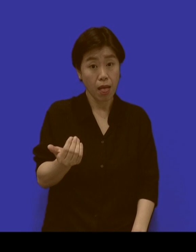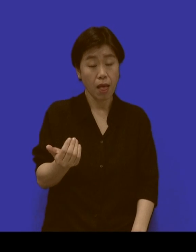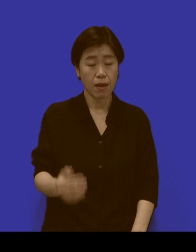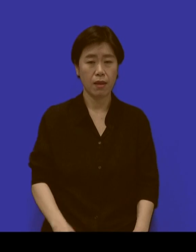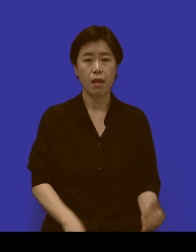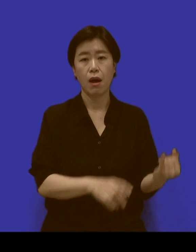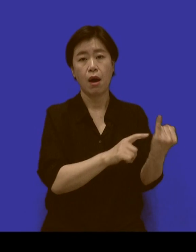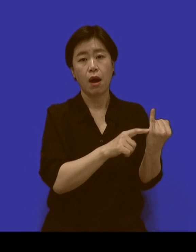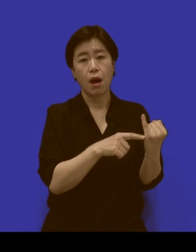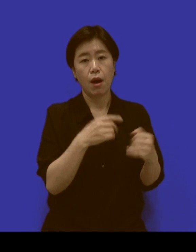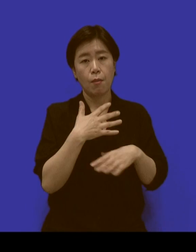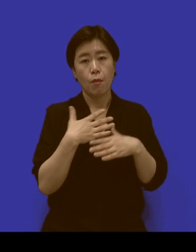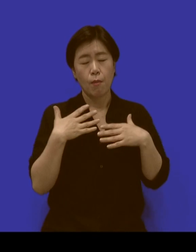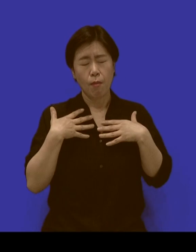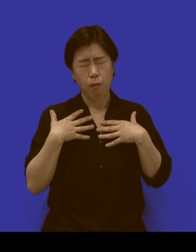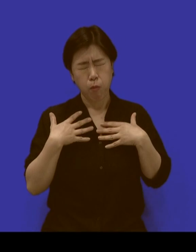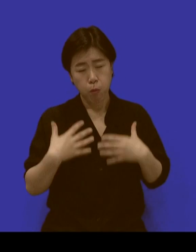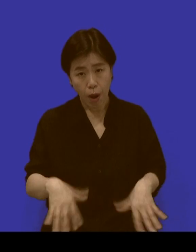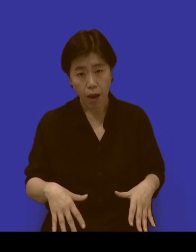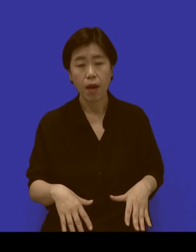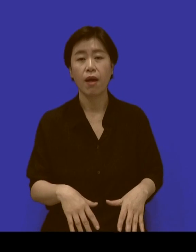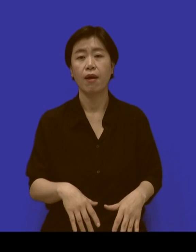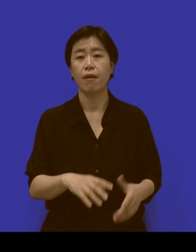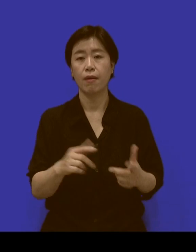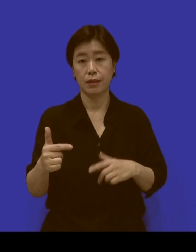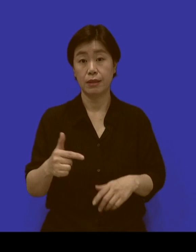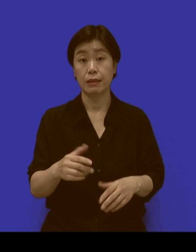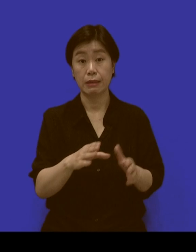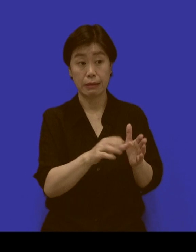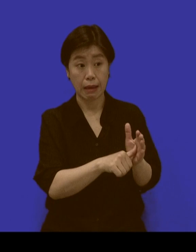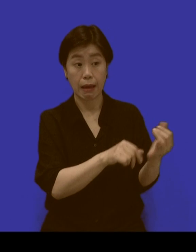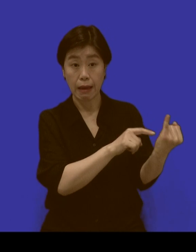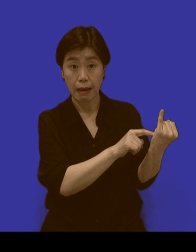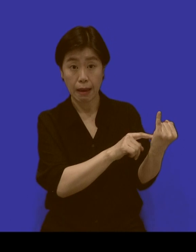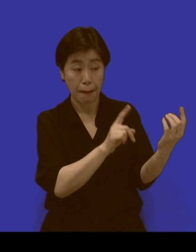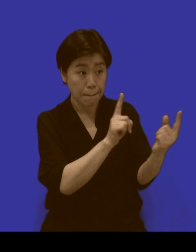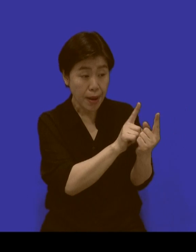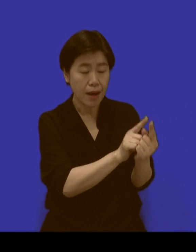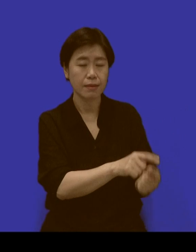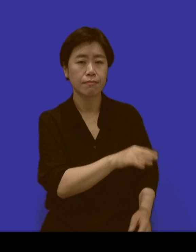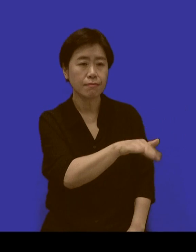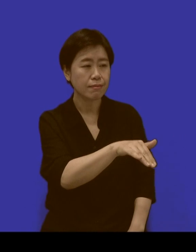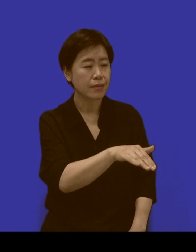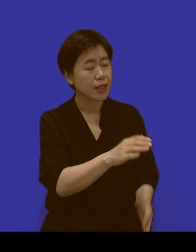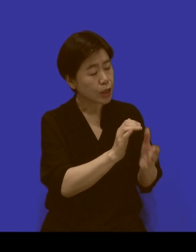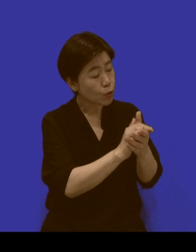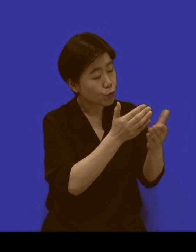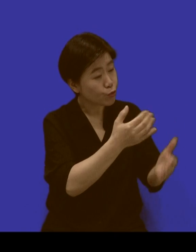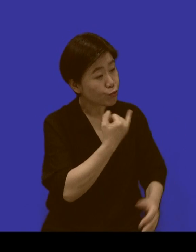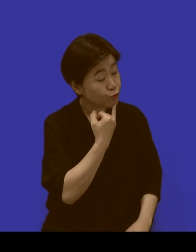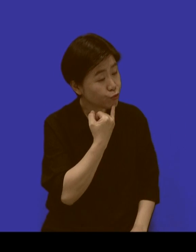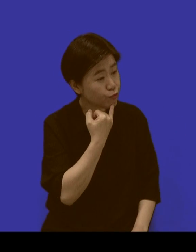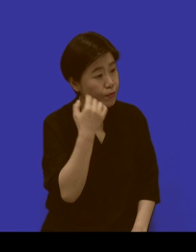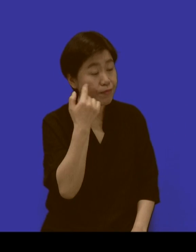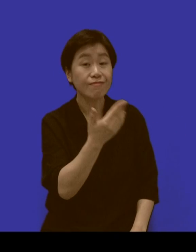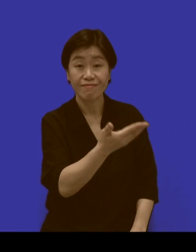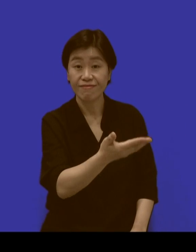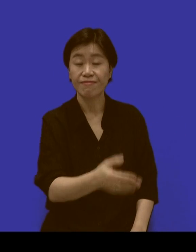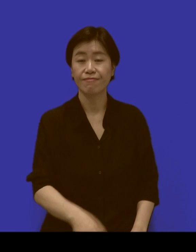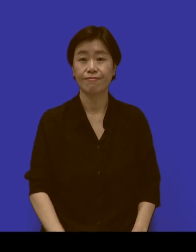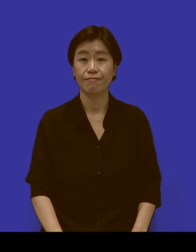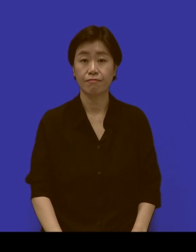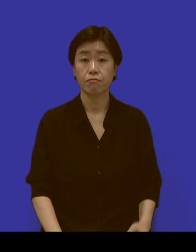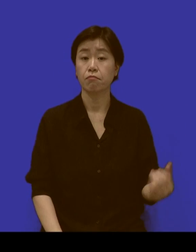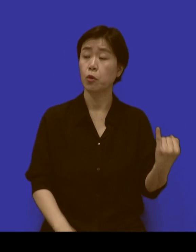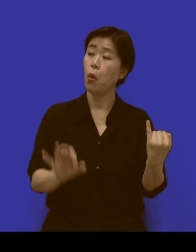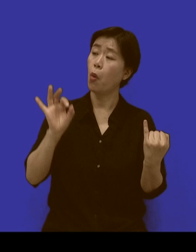기어 들어가고 너무 안타까워서 제가 할머니에게도 똑같이 Can I pray for you? 기도해도 될까요? 해서 할머니가 또